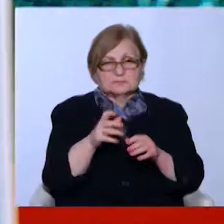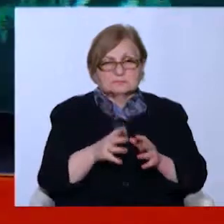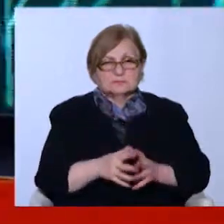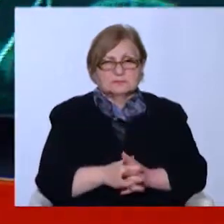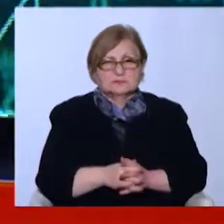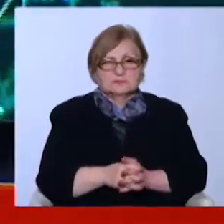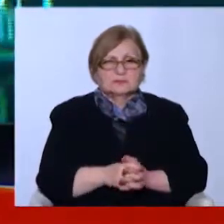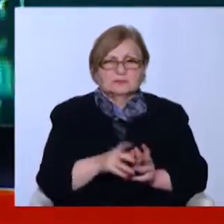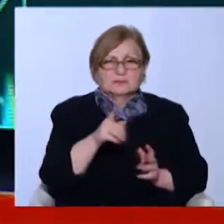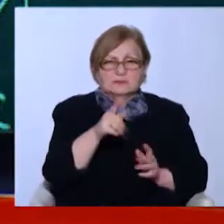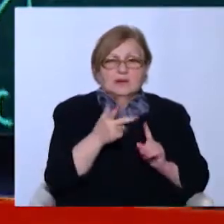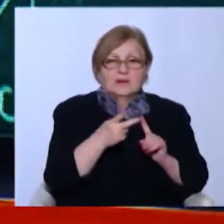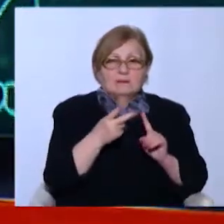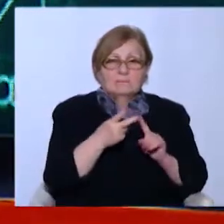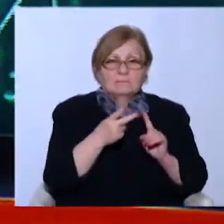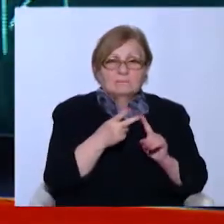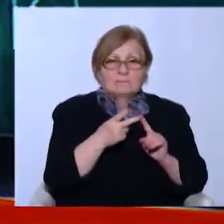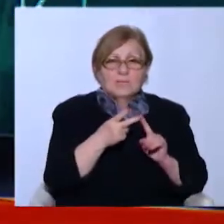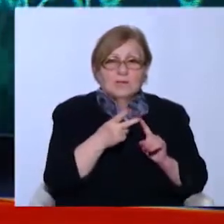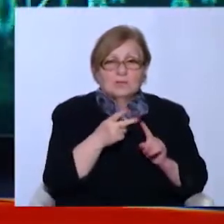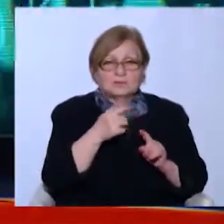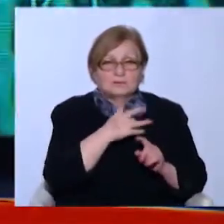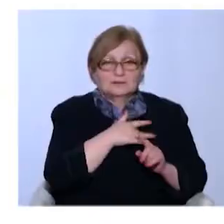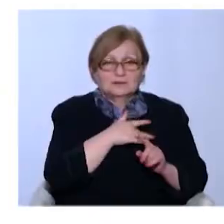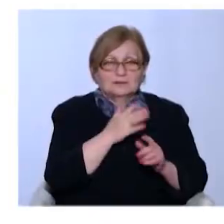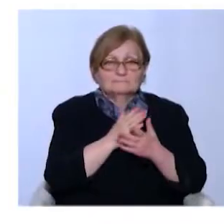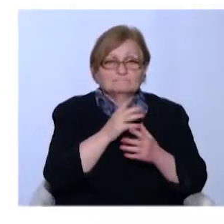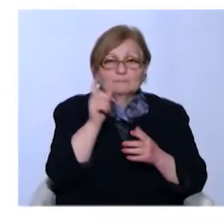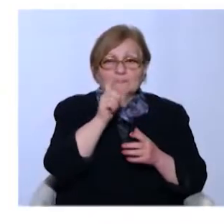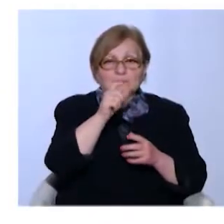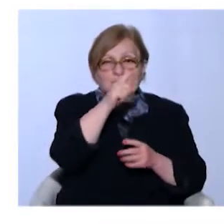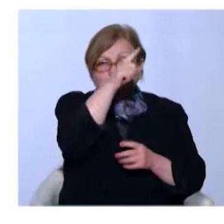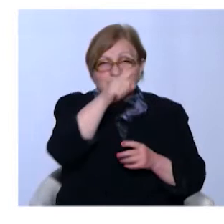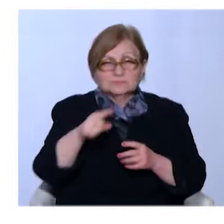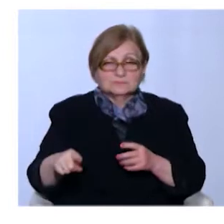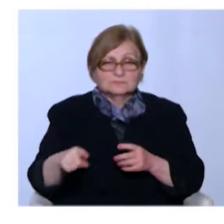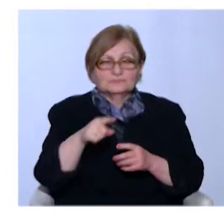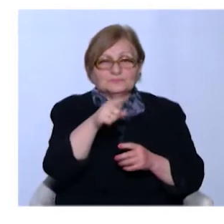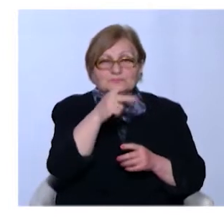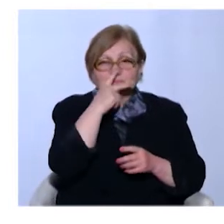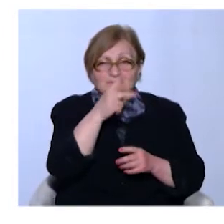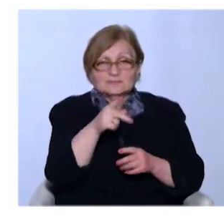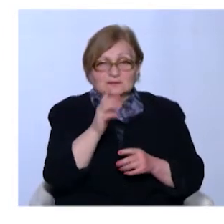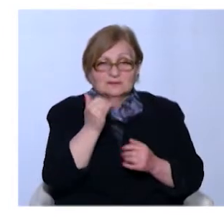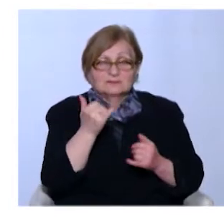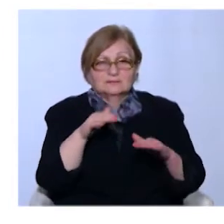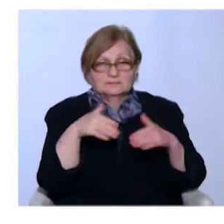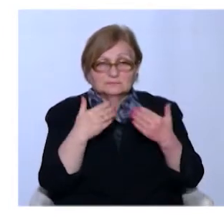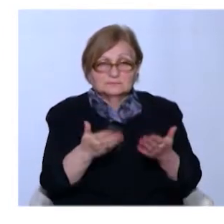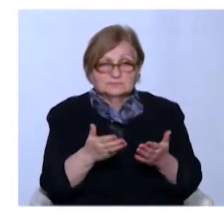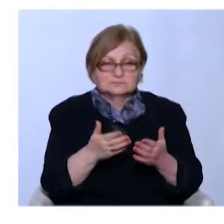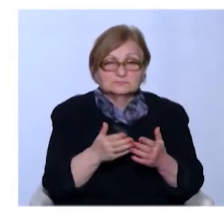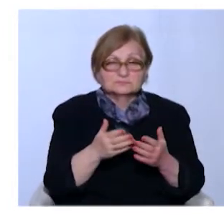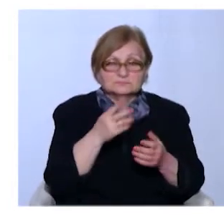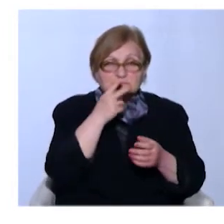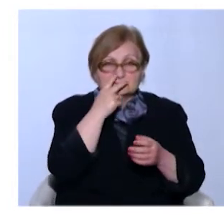შემოგთავაზებთ ამ ამოცანის მეორე ამოხსნასაც. ნახაზზე ლურჯი გრაფიკი არის y უდრის 3x+5, რომელიც არ იცვლება,